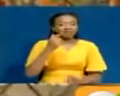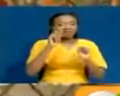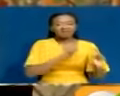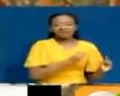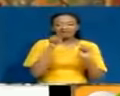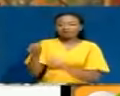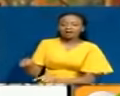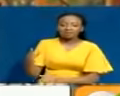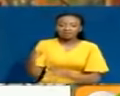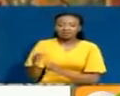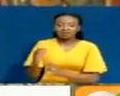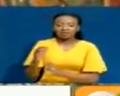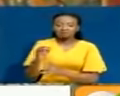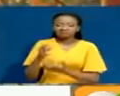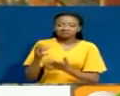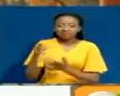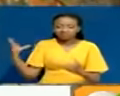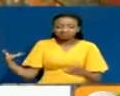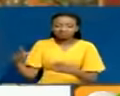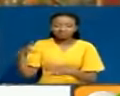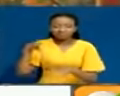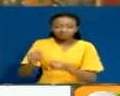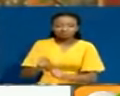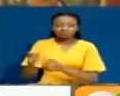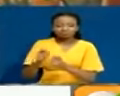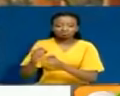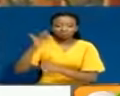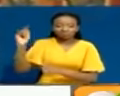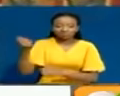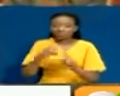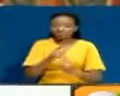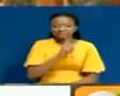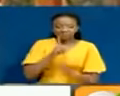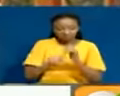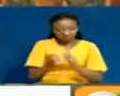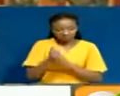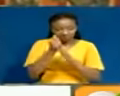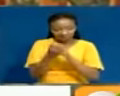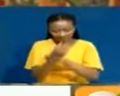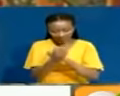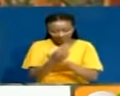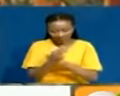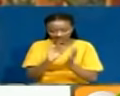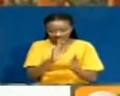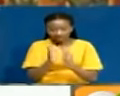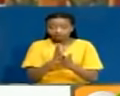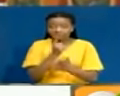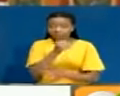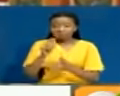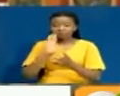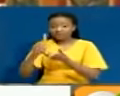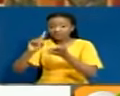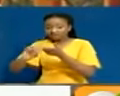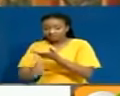panda mlima bila mwelekezi. Yeye amesema anataka mwelekezi wa kumpandisha mlima. Kuna wamepanda mlima watateleza